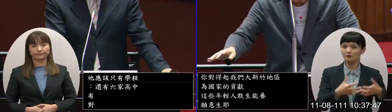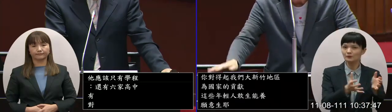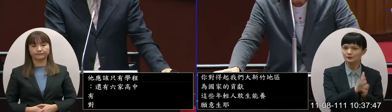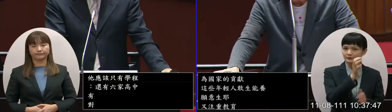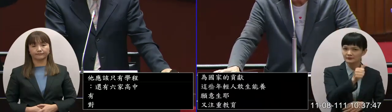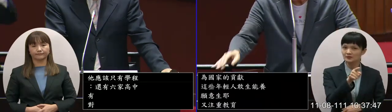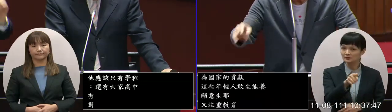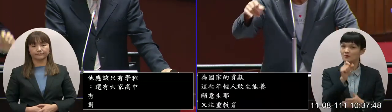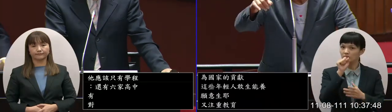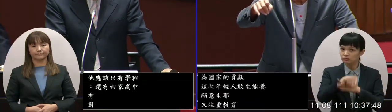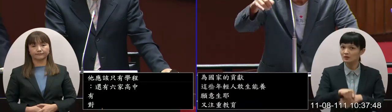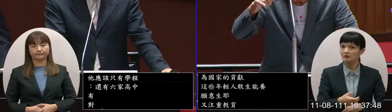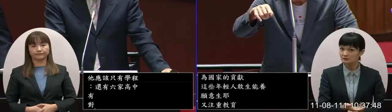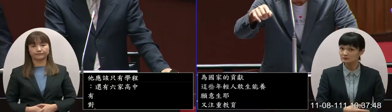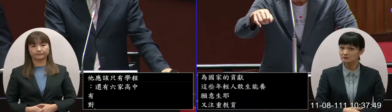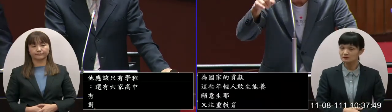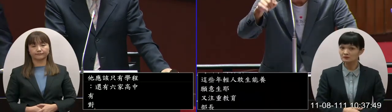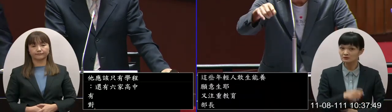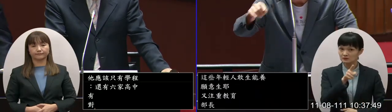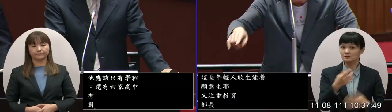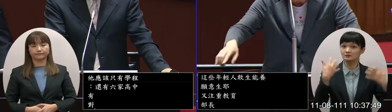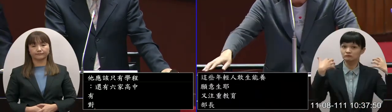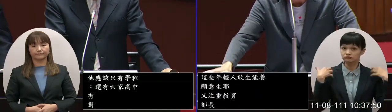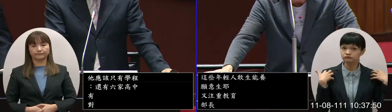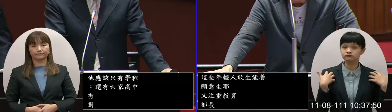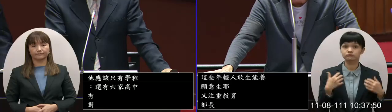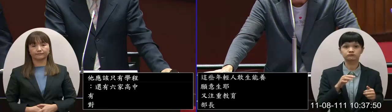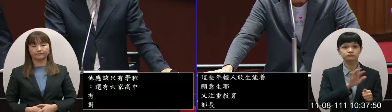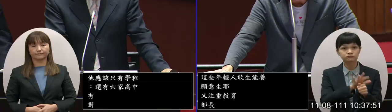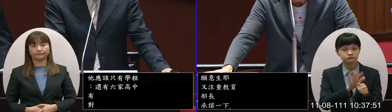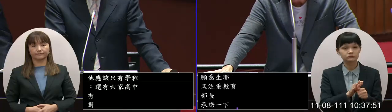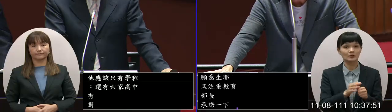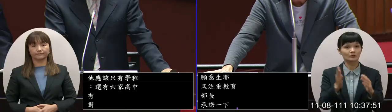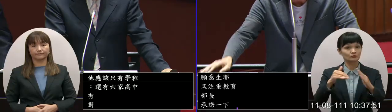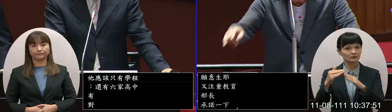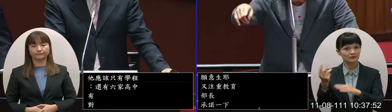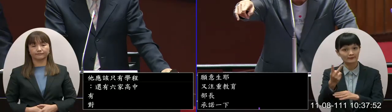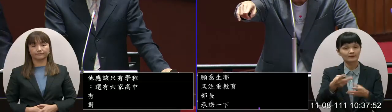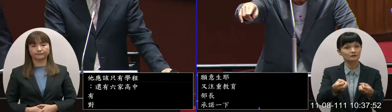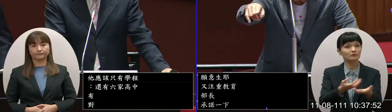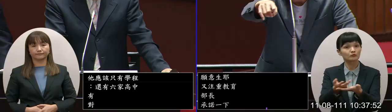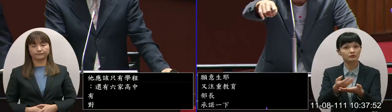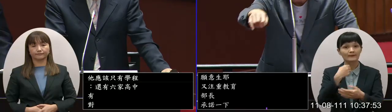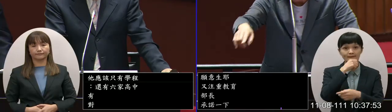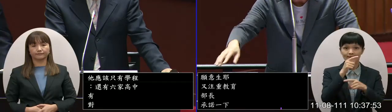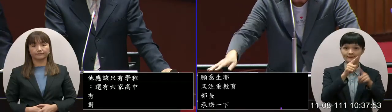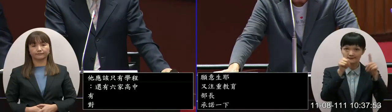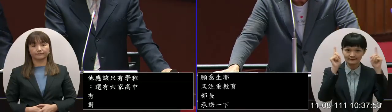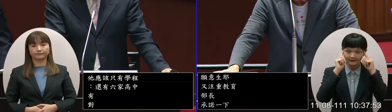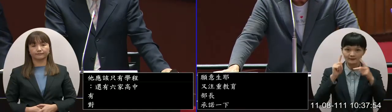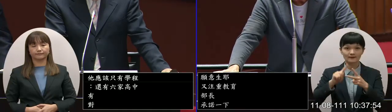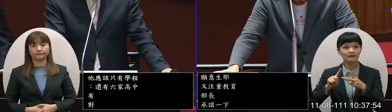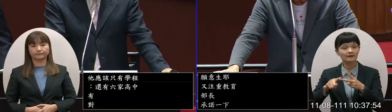下，担起责任协调这两个学校，台大、台科大，